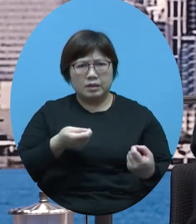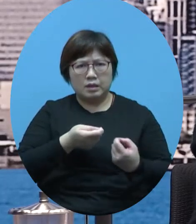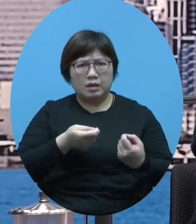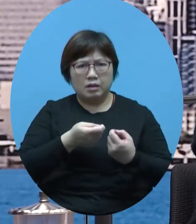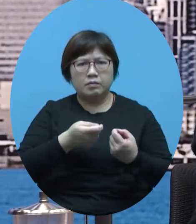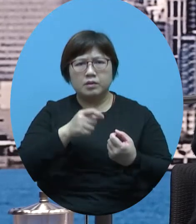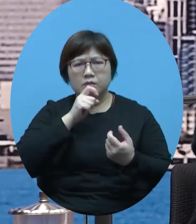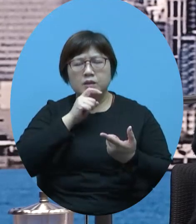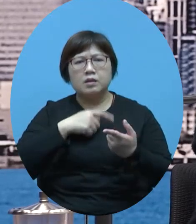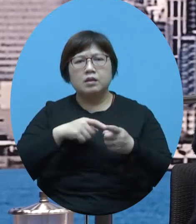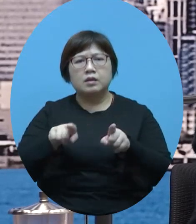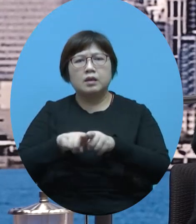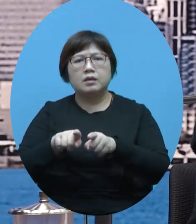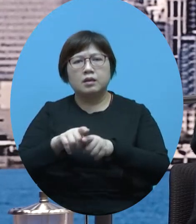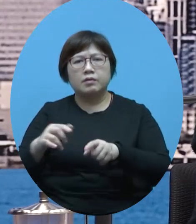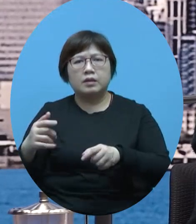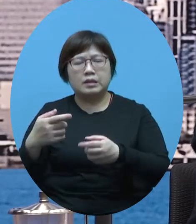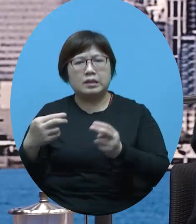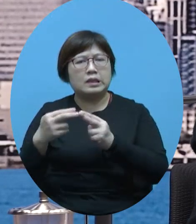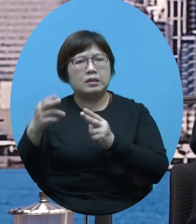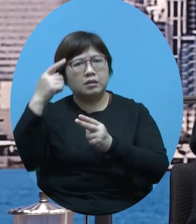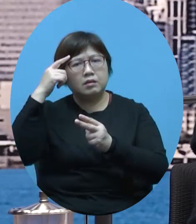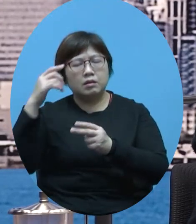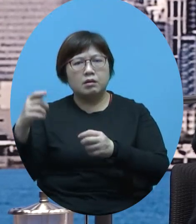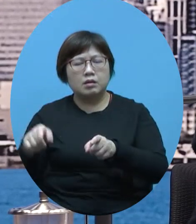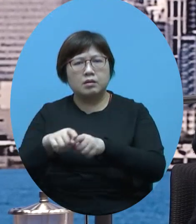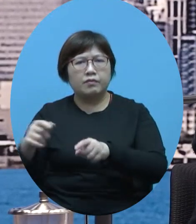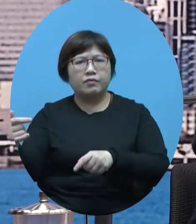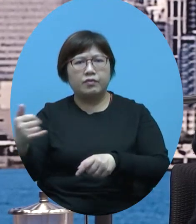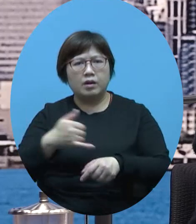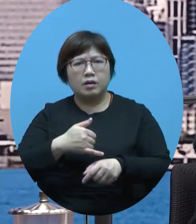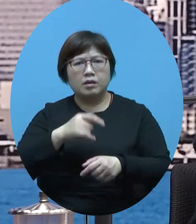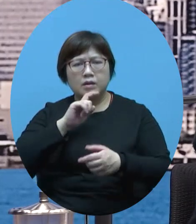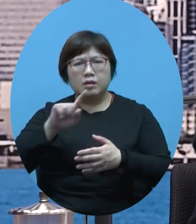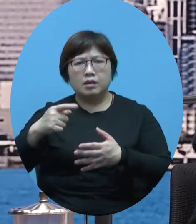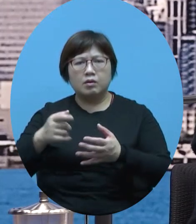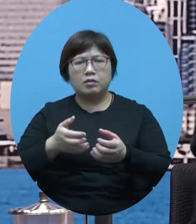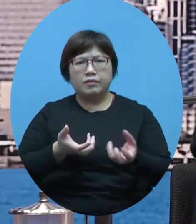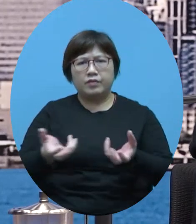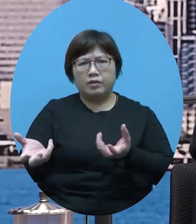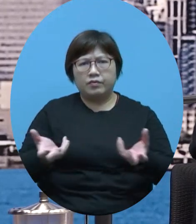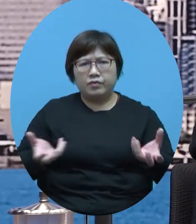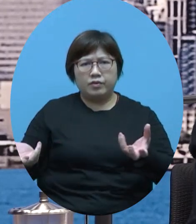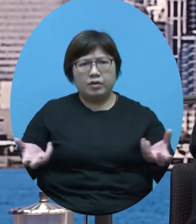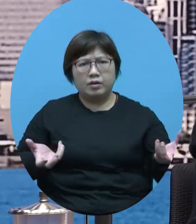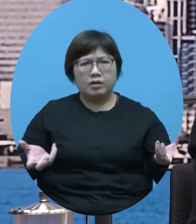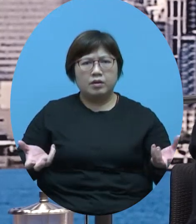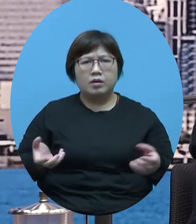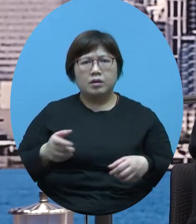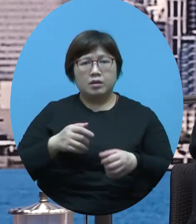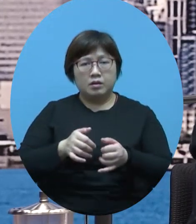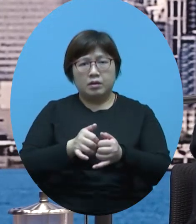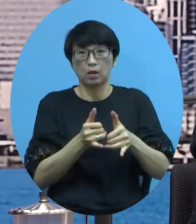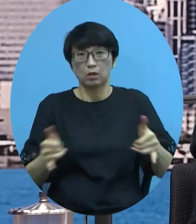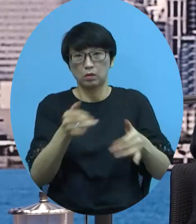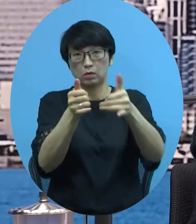通常都係一齊翻嗰啲，即係識嗰啲啦。而其他嗰啲咧都係坐得散收收嘅，就唔係話喺曬嗰個兩行距